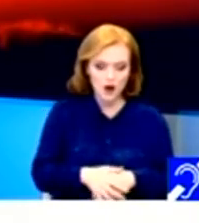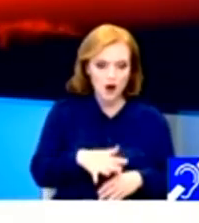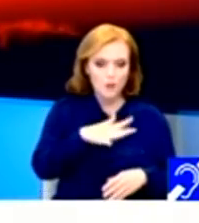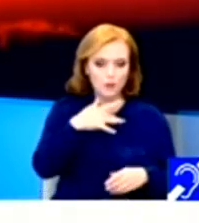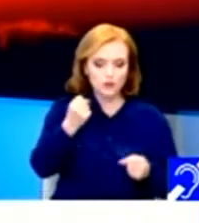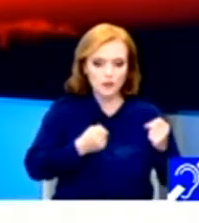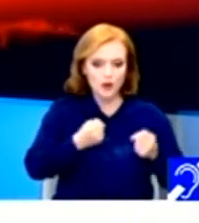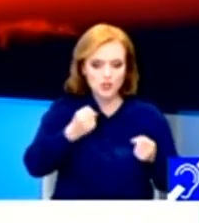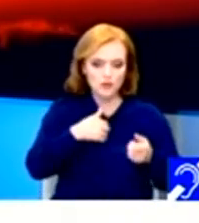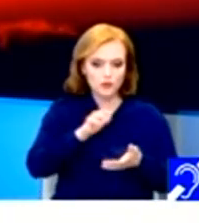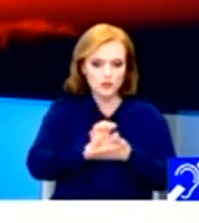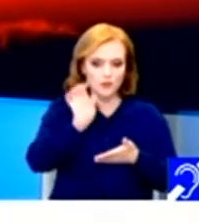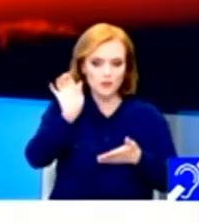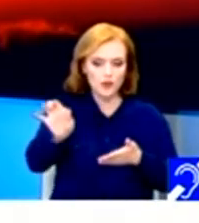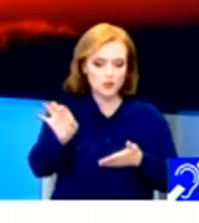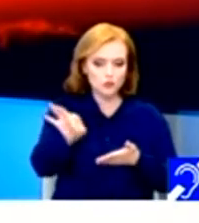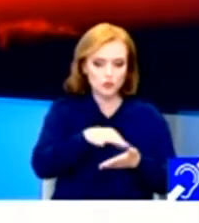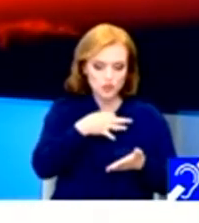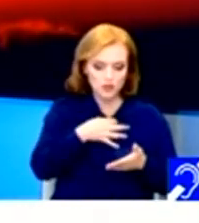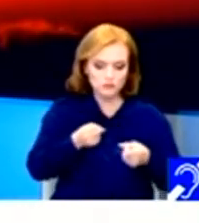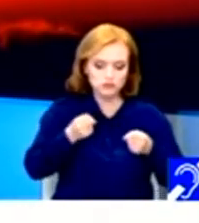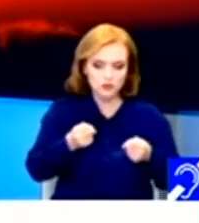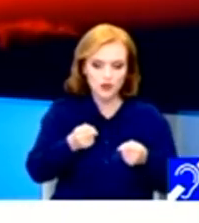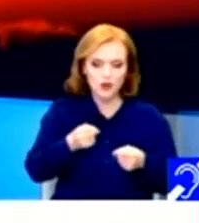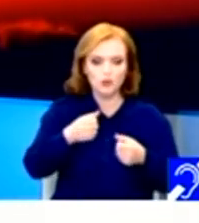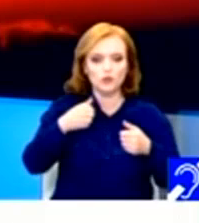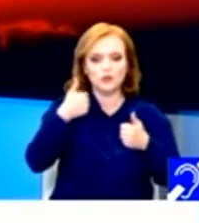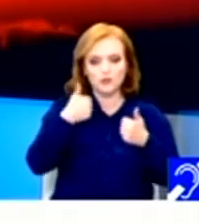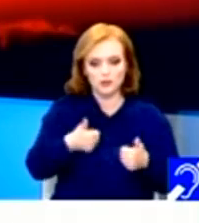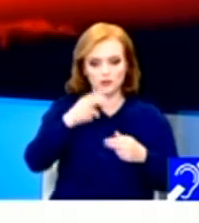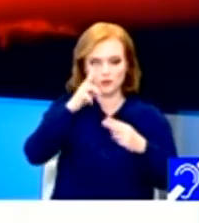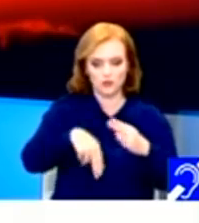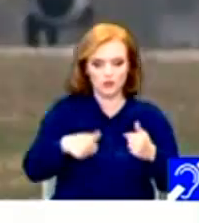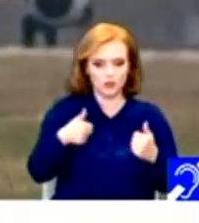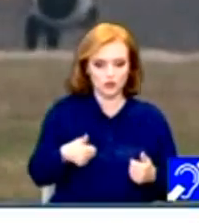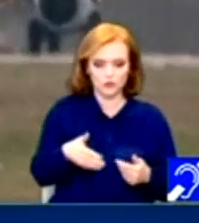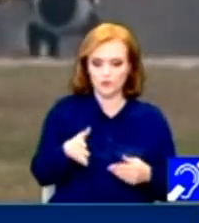SMURD au fost trimise de urgență pe pistă, dar până la urmă totul s-a încheiat cu bine.